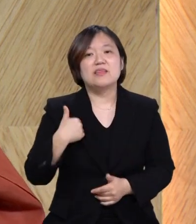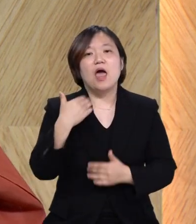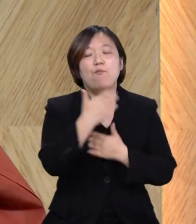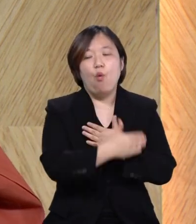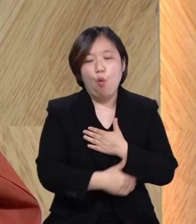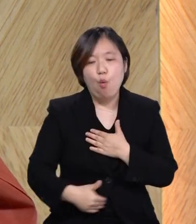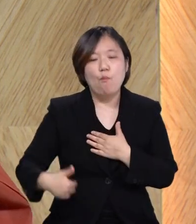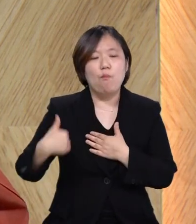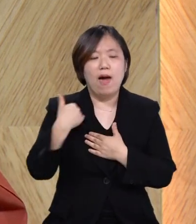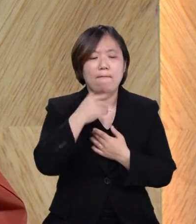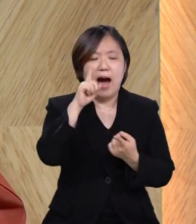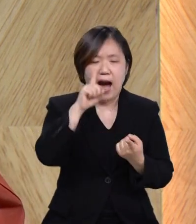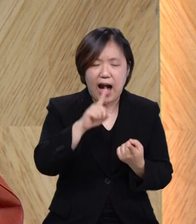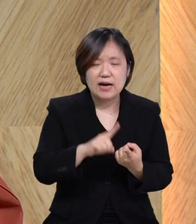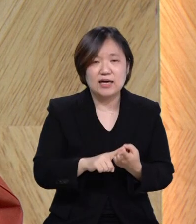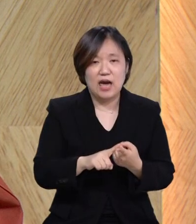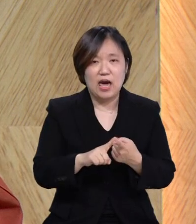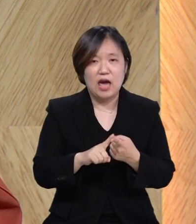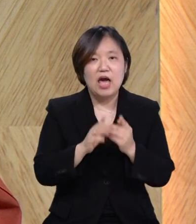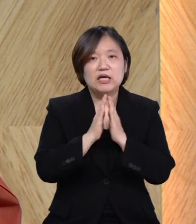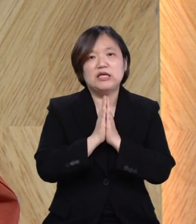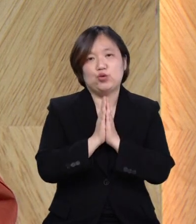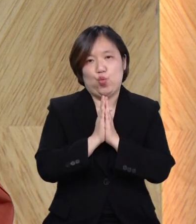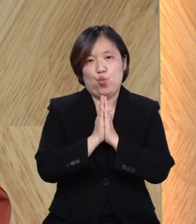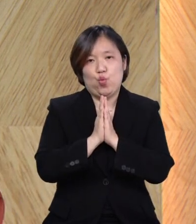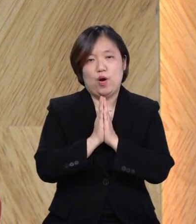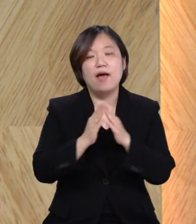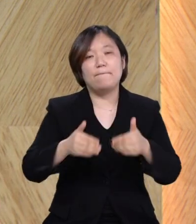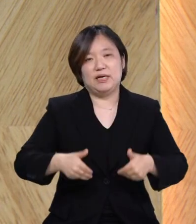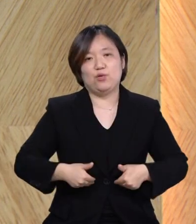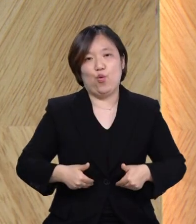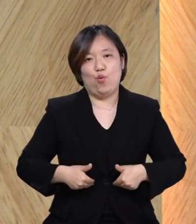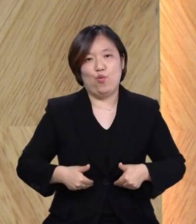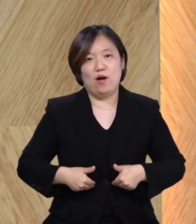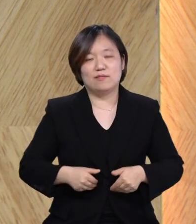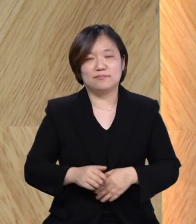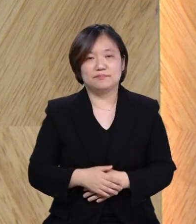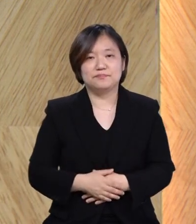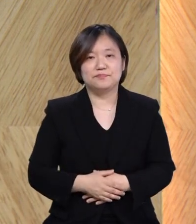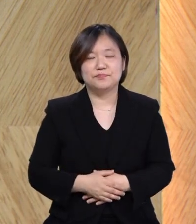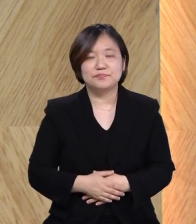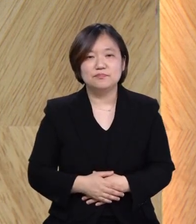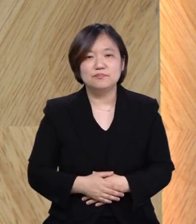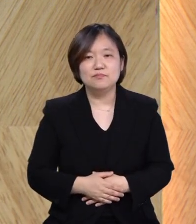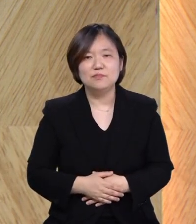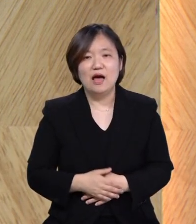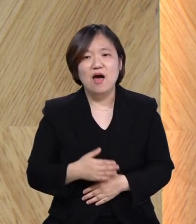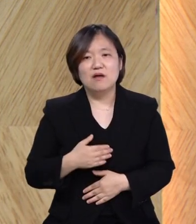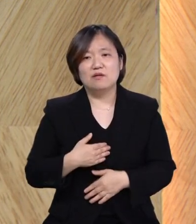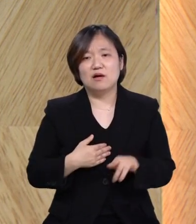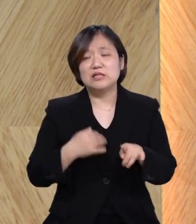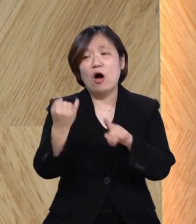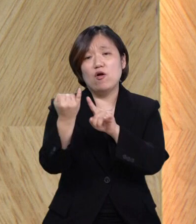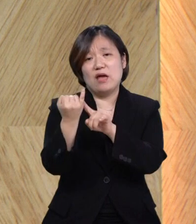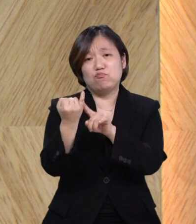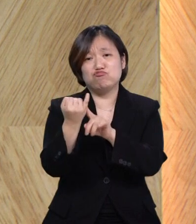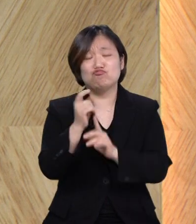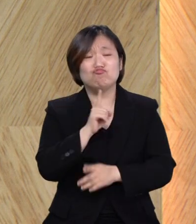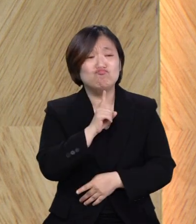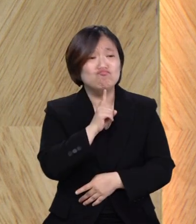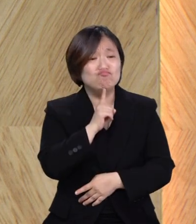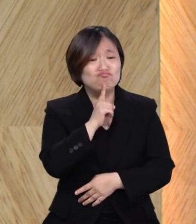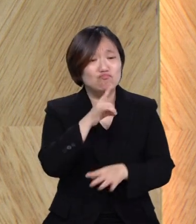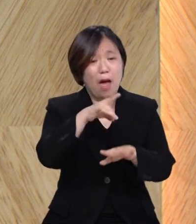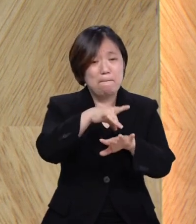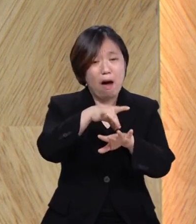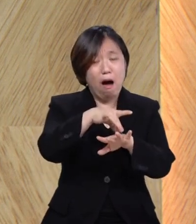조건에 맞춰서 지혜롭게 기도하셔라라는 말씀을 자주 드려요 근데 그분 오른쪽 골반뼈가